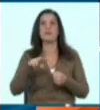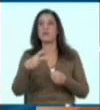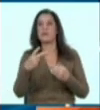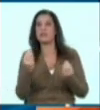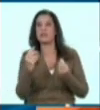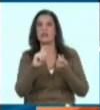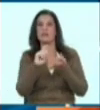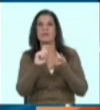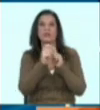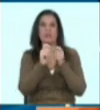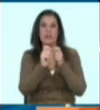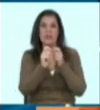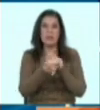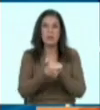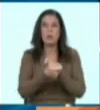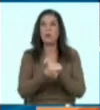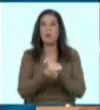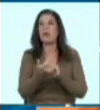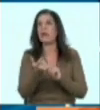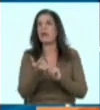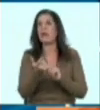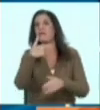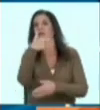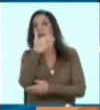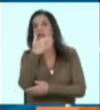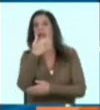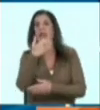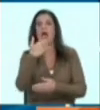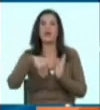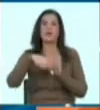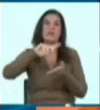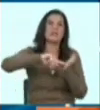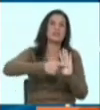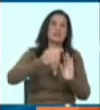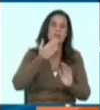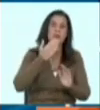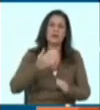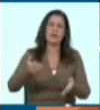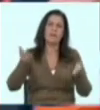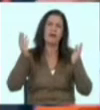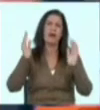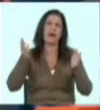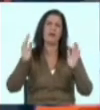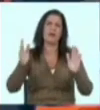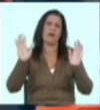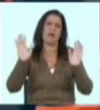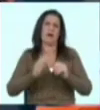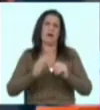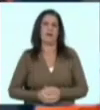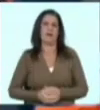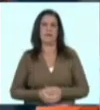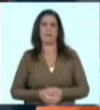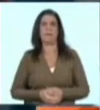עם זהות יהודית, או קצת דגשים יהודיים, לא יקרה שום דבר. כי מה לעשות? היו כאן בחירות. טוב, סרי, תודה. בואו